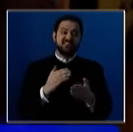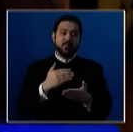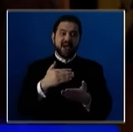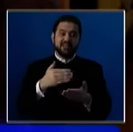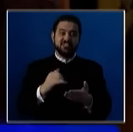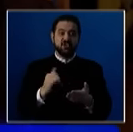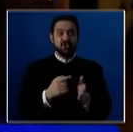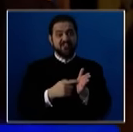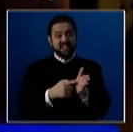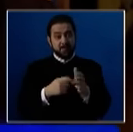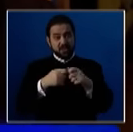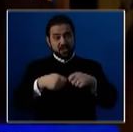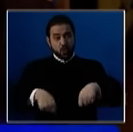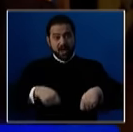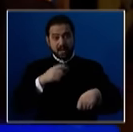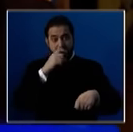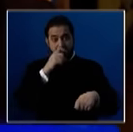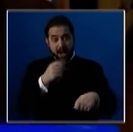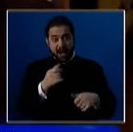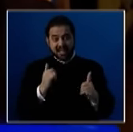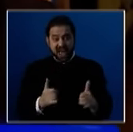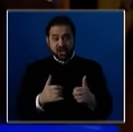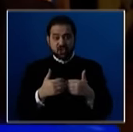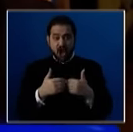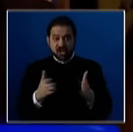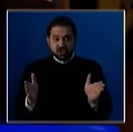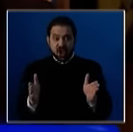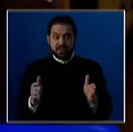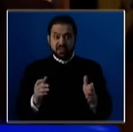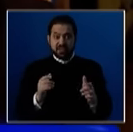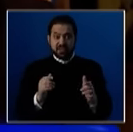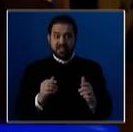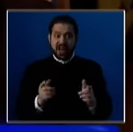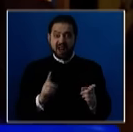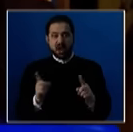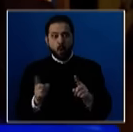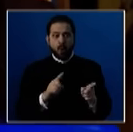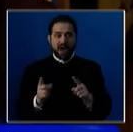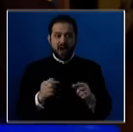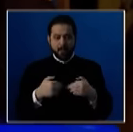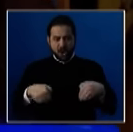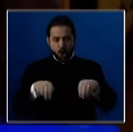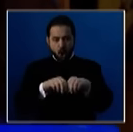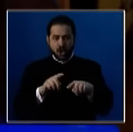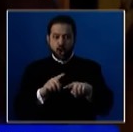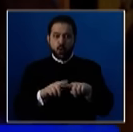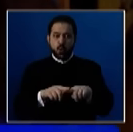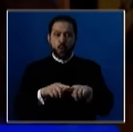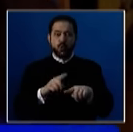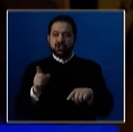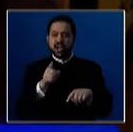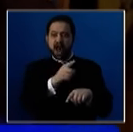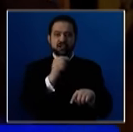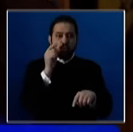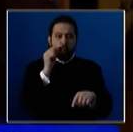de fapt, toate relele de aici pornesc, din a ne compara cu ceilalți. Și câteodată